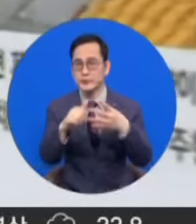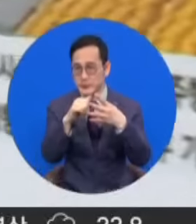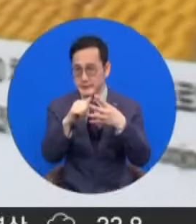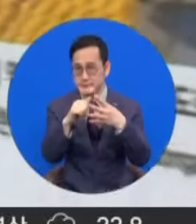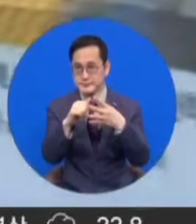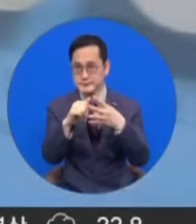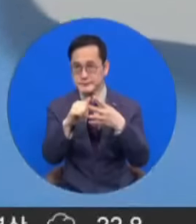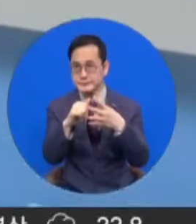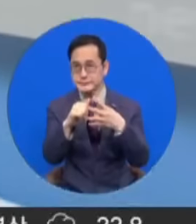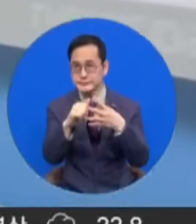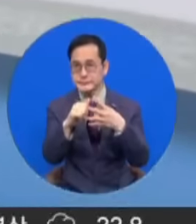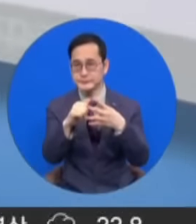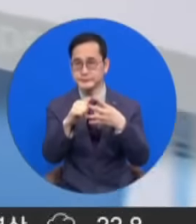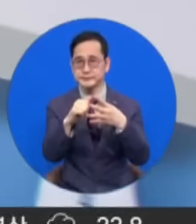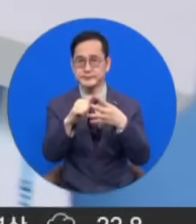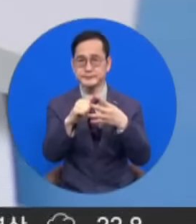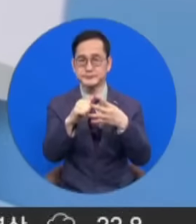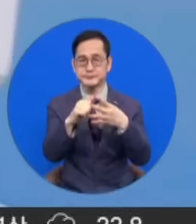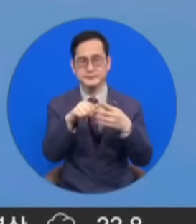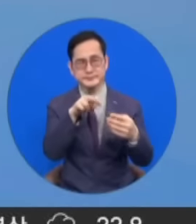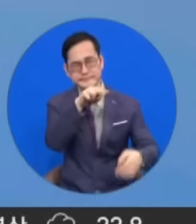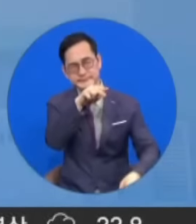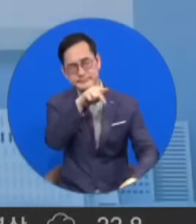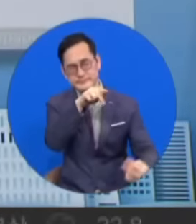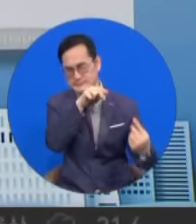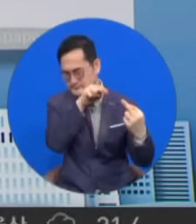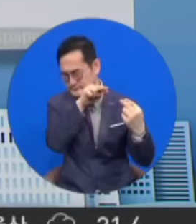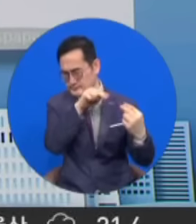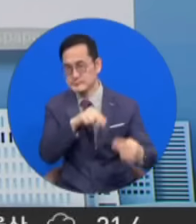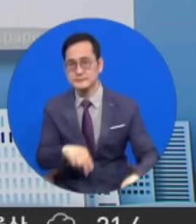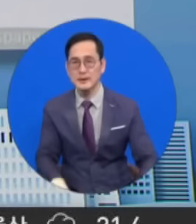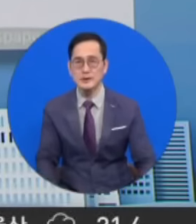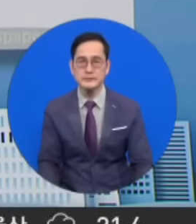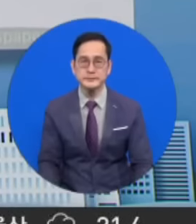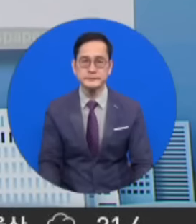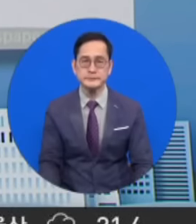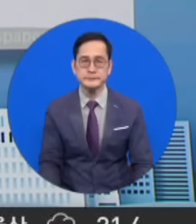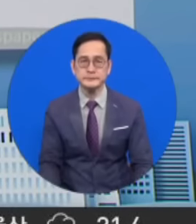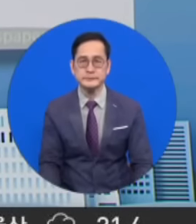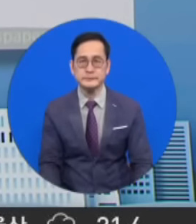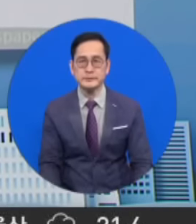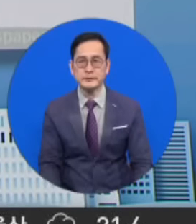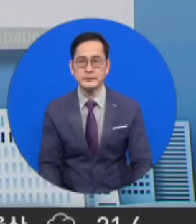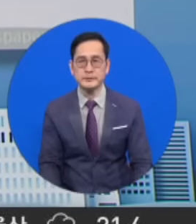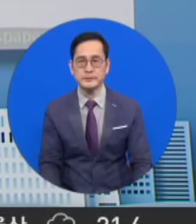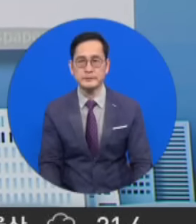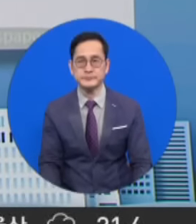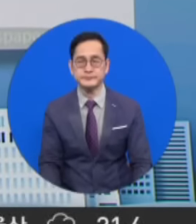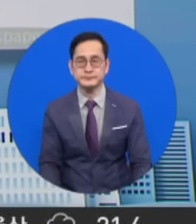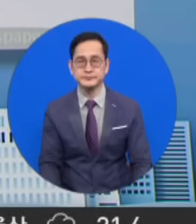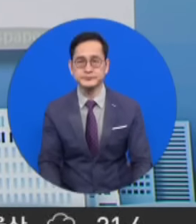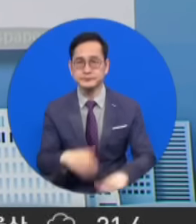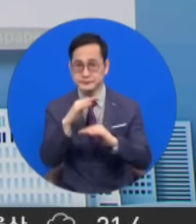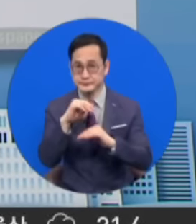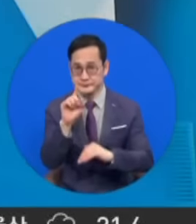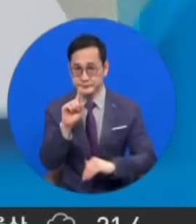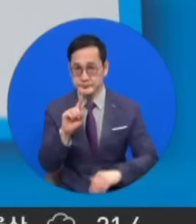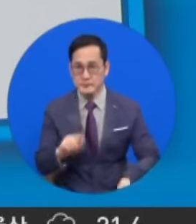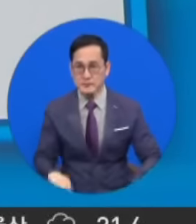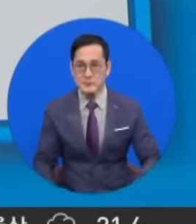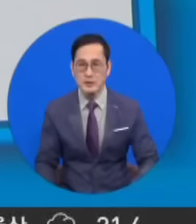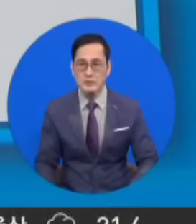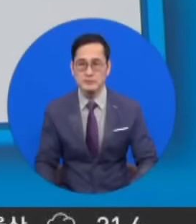키워드입니다. 이어서 두 번째 키워드입니다. 반박. 경향신문이 오늘 1면에 썼습니다. 누구의 어떤 반박일까요?